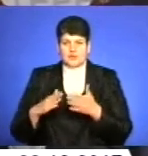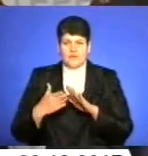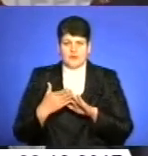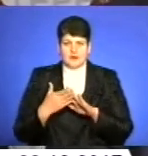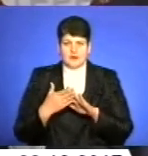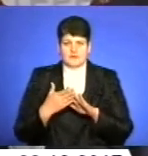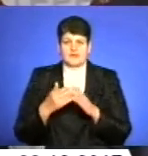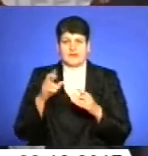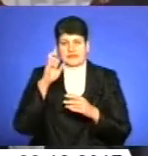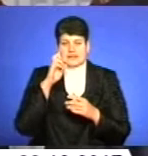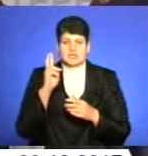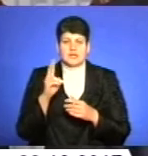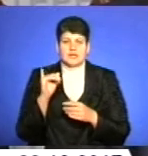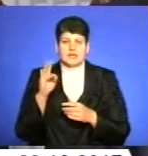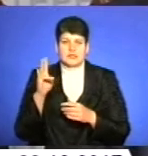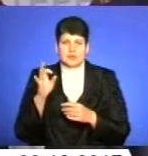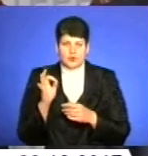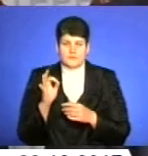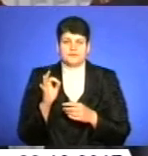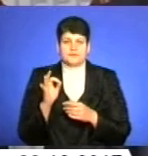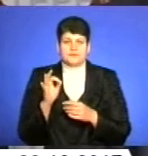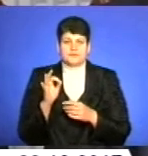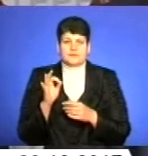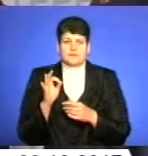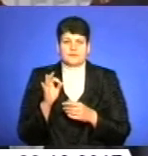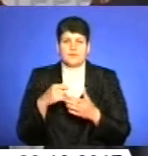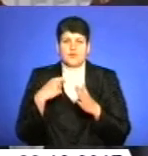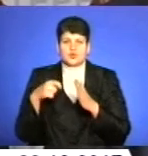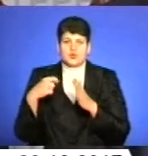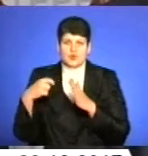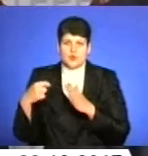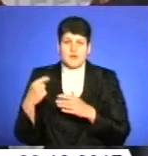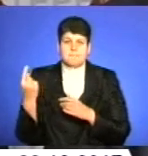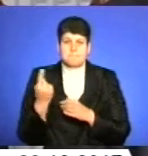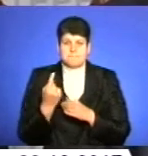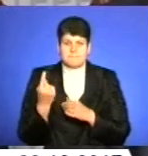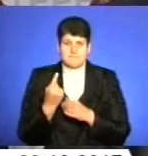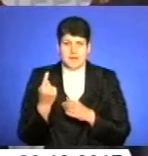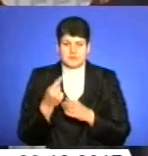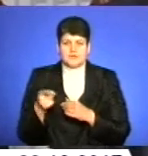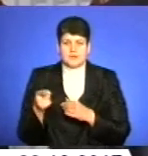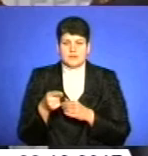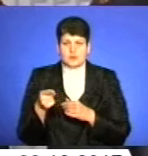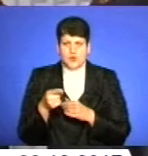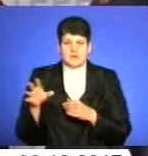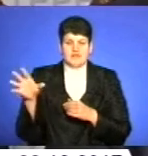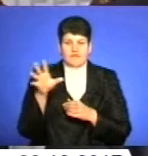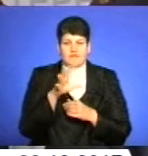Держкіно та продюсерським центром «Інсайт Медіа» по зйомках першого на Тернопілля за всі